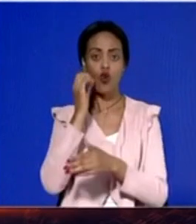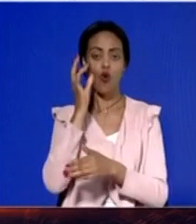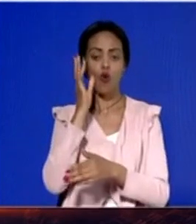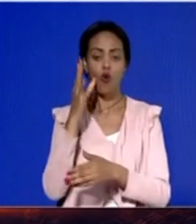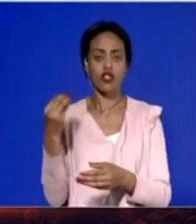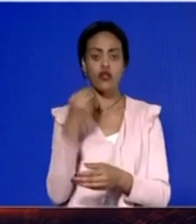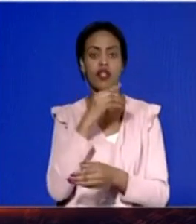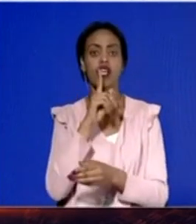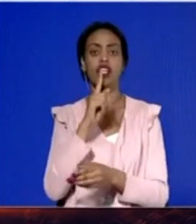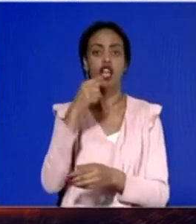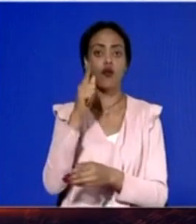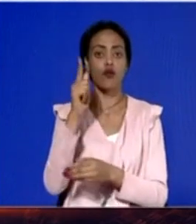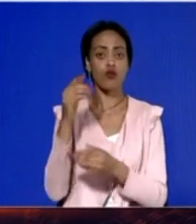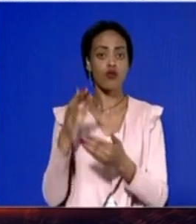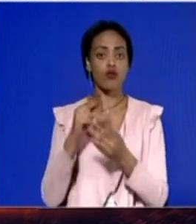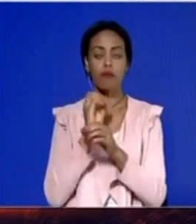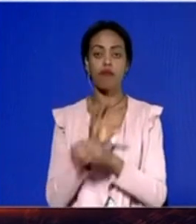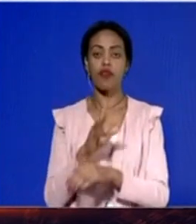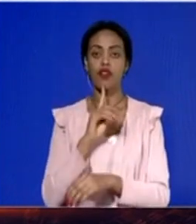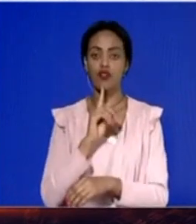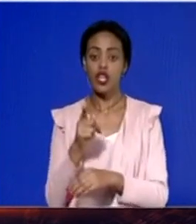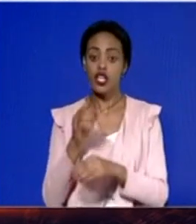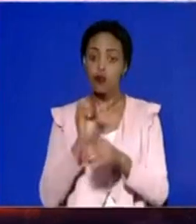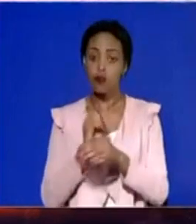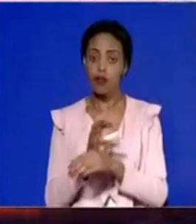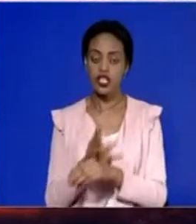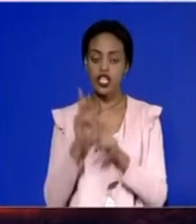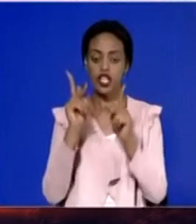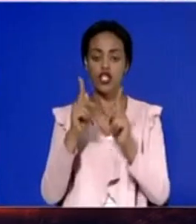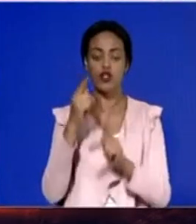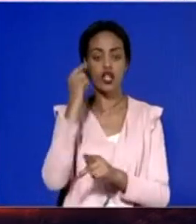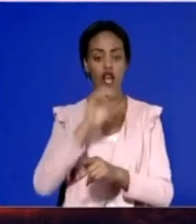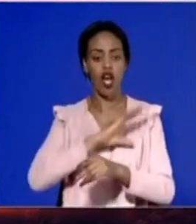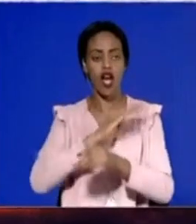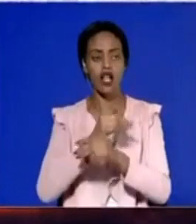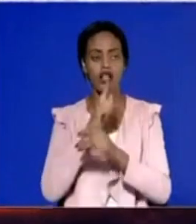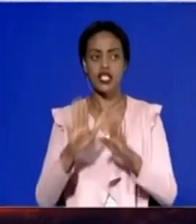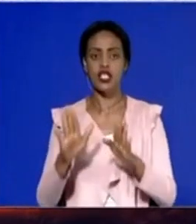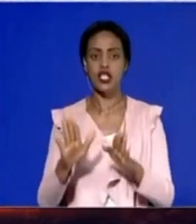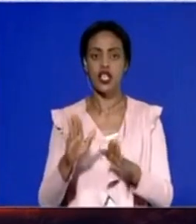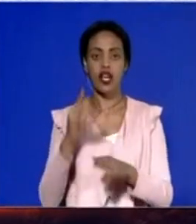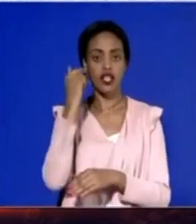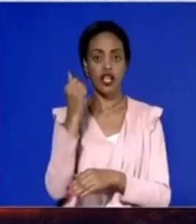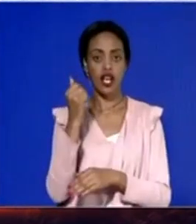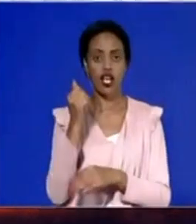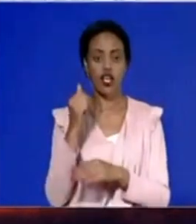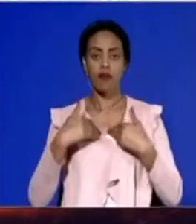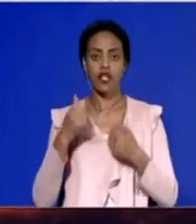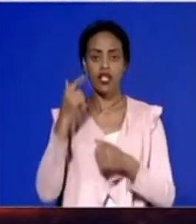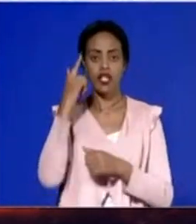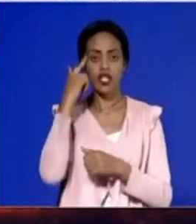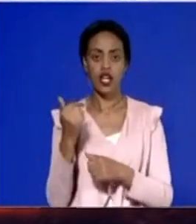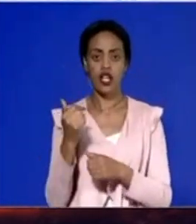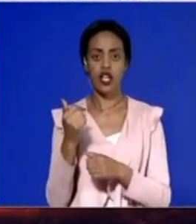ያናበሉ ንዘለዓዕሉ መልእኽቲ እዩ። እቲ መልእኽቲ ህዝቢ ትግራይ ሓይል ፀጥታ ትግራይ መንእሰይ ትግራይ ንዝኾነ